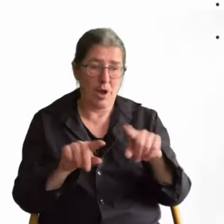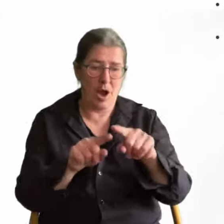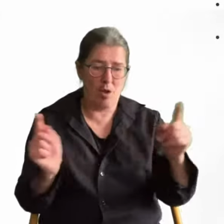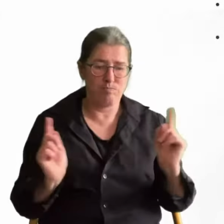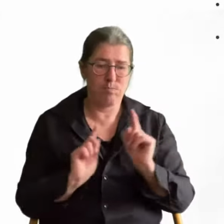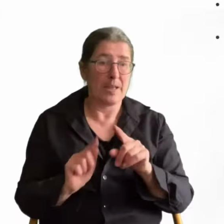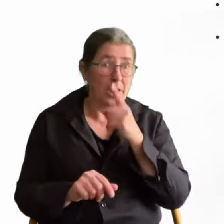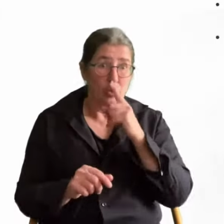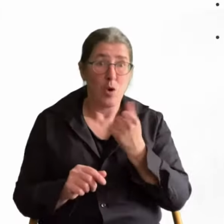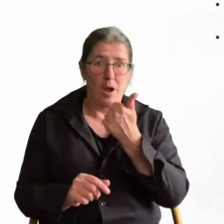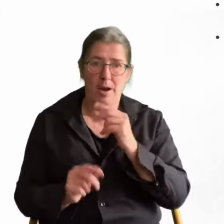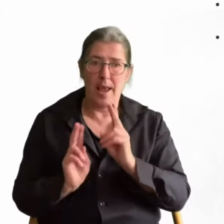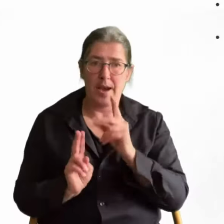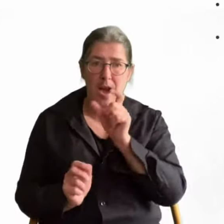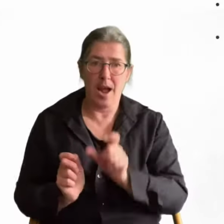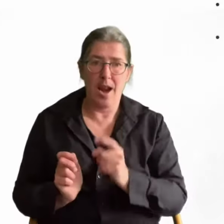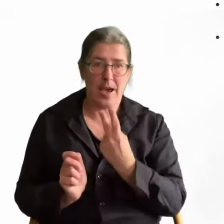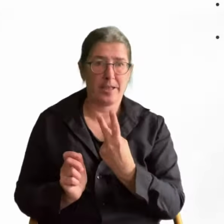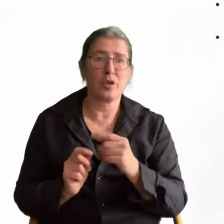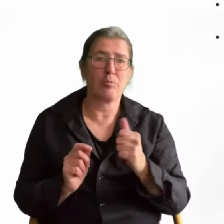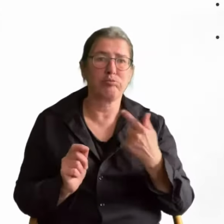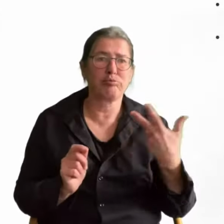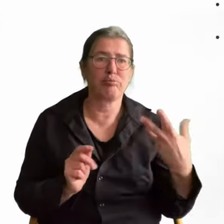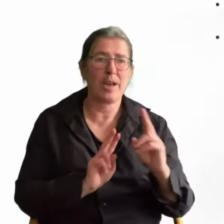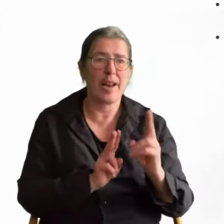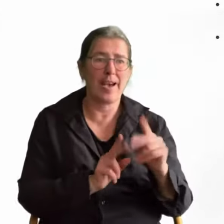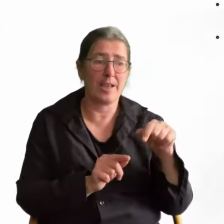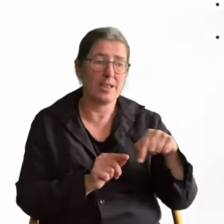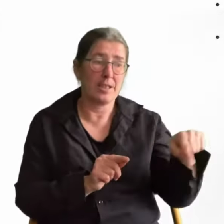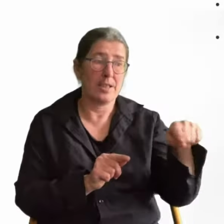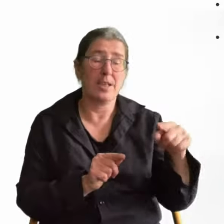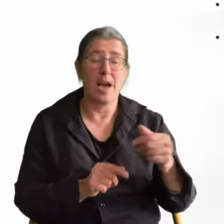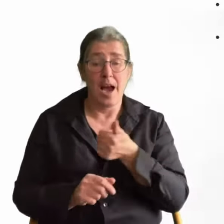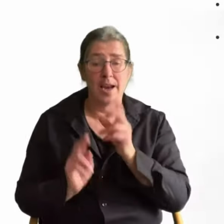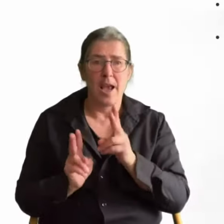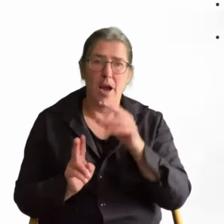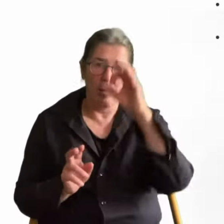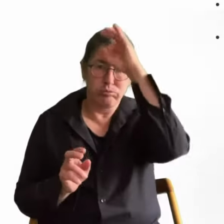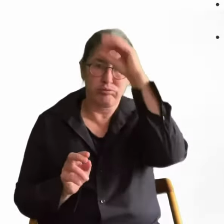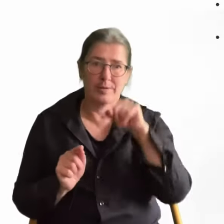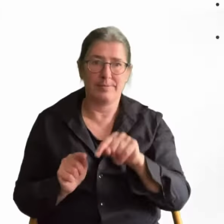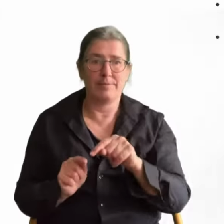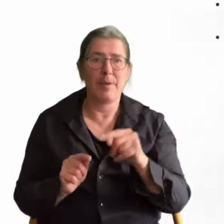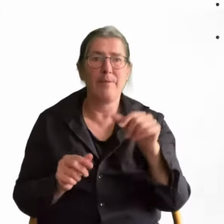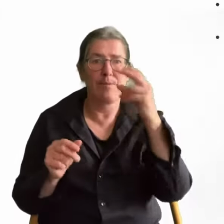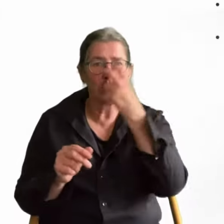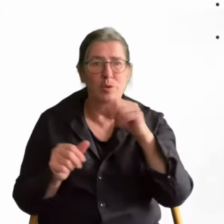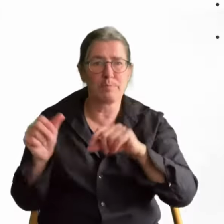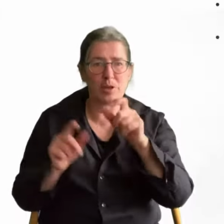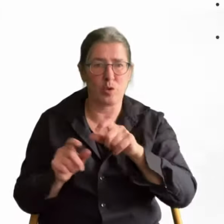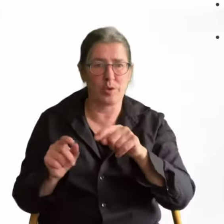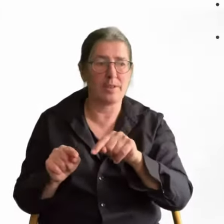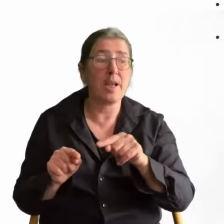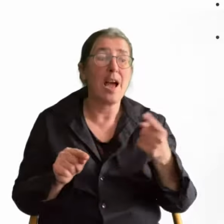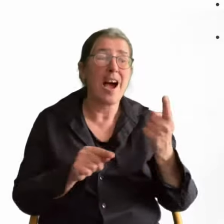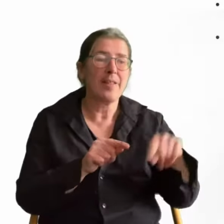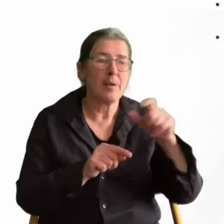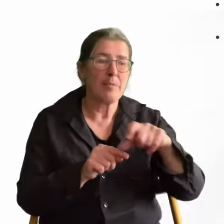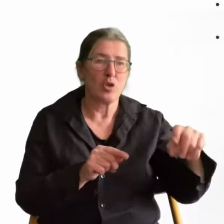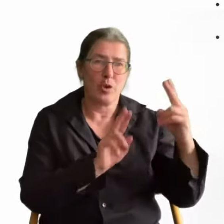personen im raum waren also es gab eine versuchsperson eine ein lehrer der von nichts wusste und die anderen